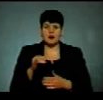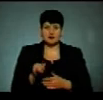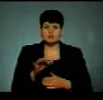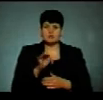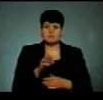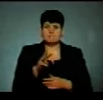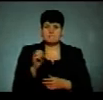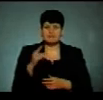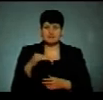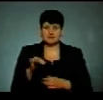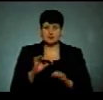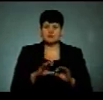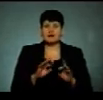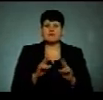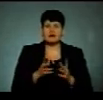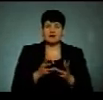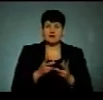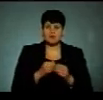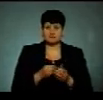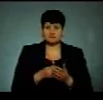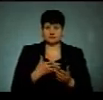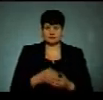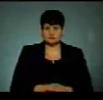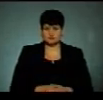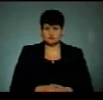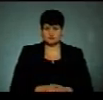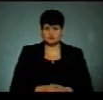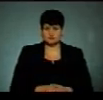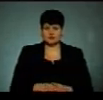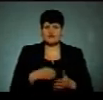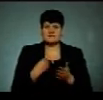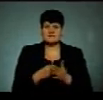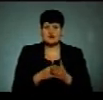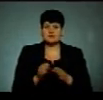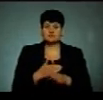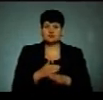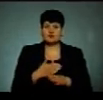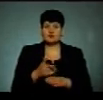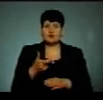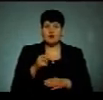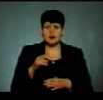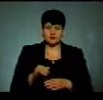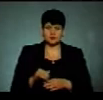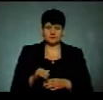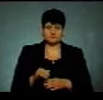Олександр Мединський розповідає, як рахують тариф для абонента. Вартість розподілу газу